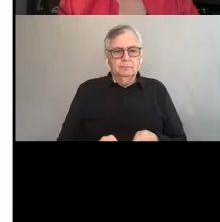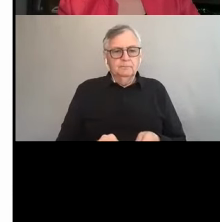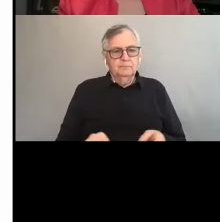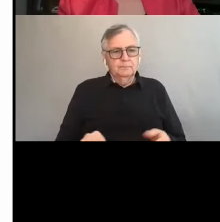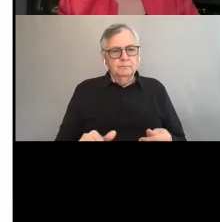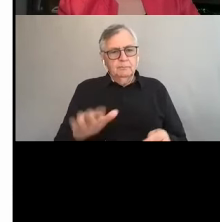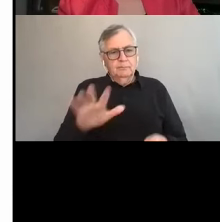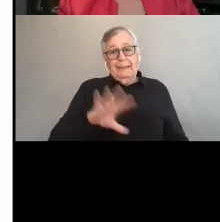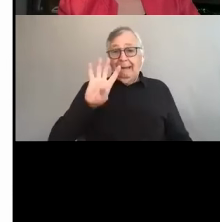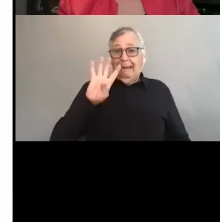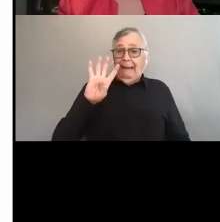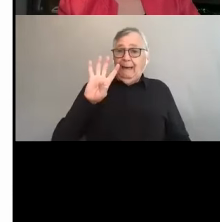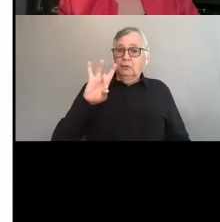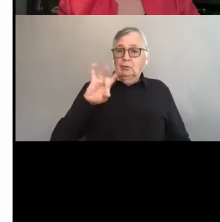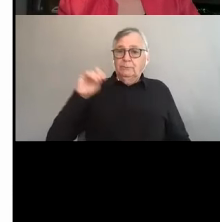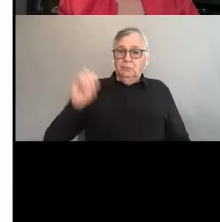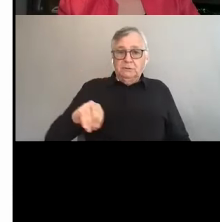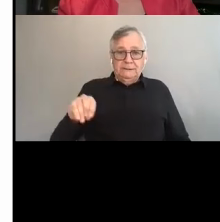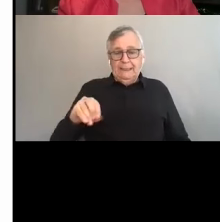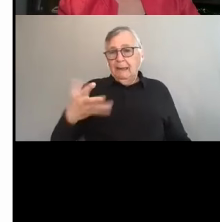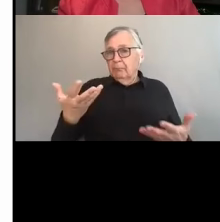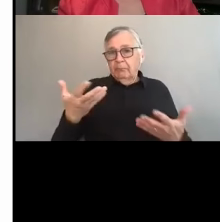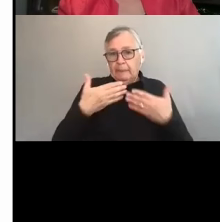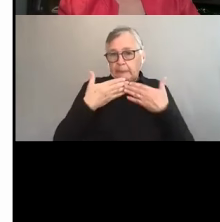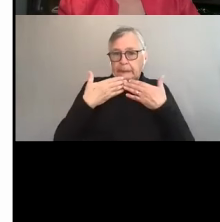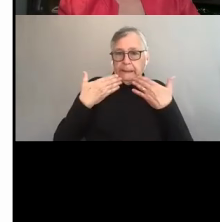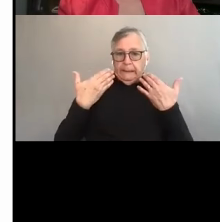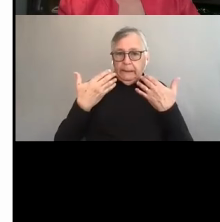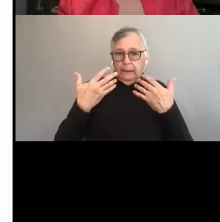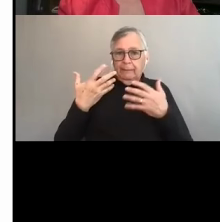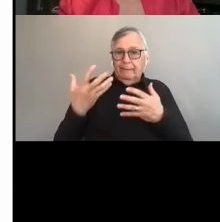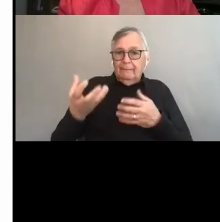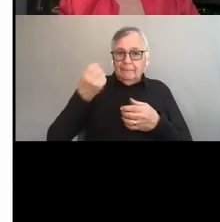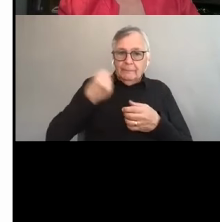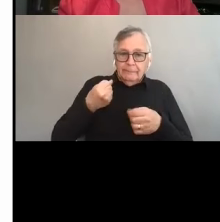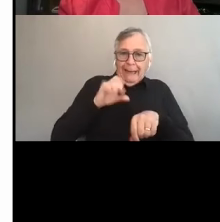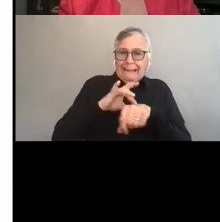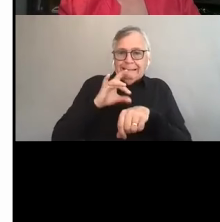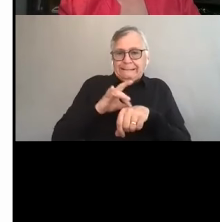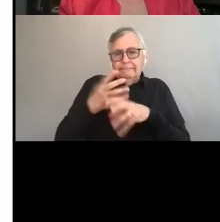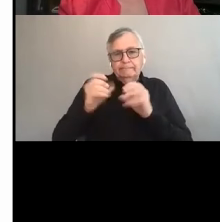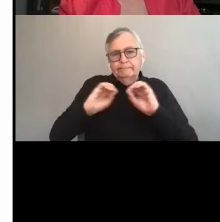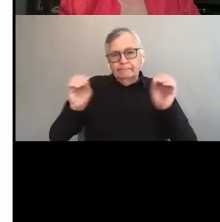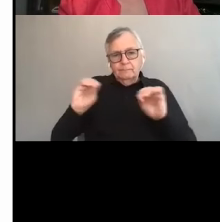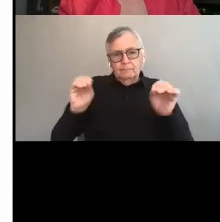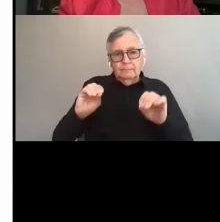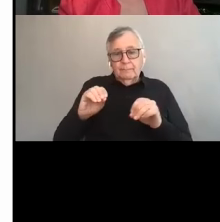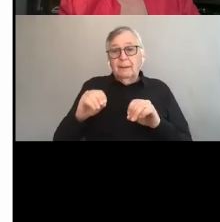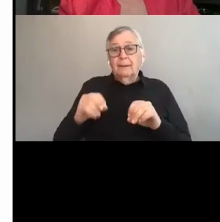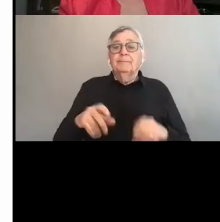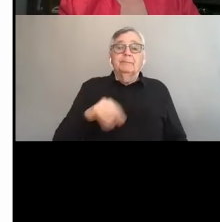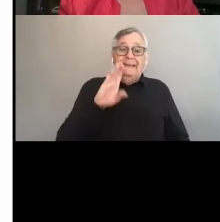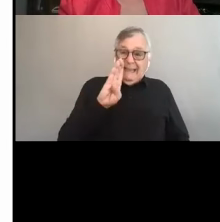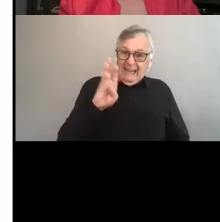donc, il y a 48 % des gens qui n'avaient pas d'activité de neutralisation après avoir fait la maladie. Puis, le variant brésilien,